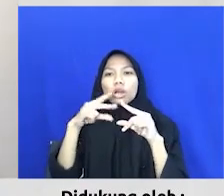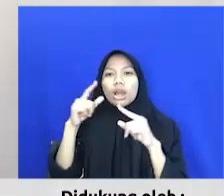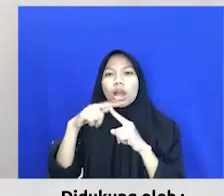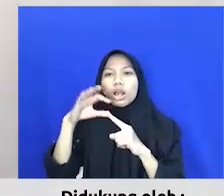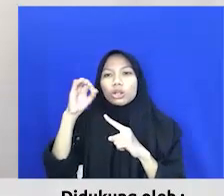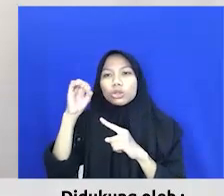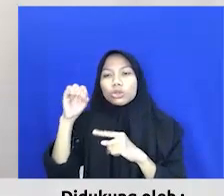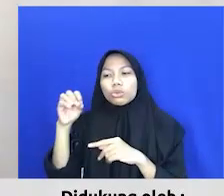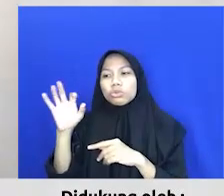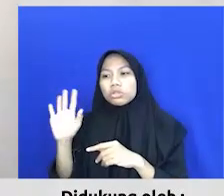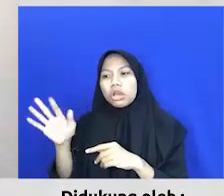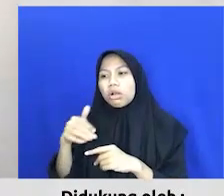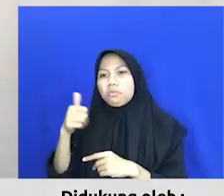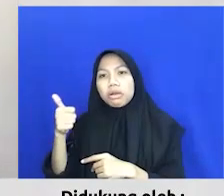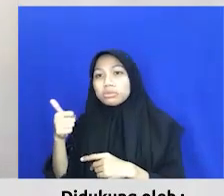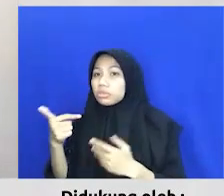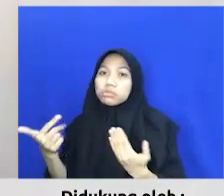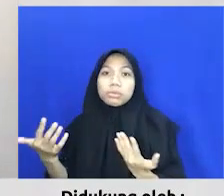waktu itu kan sebetulnya